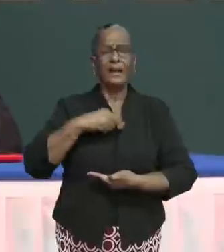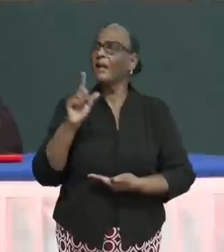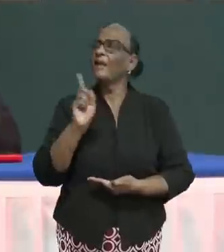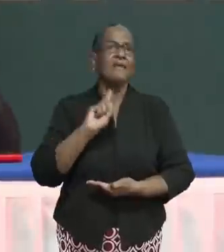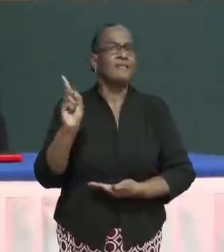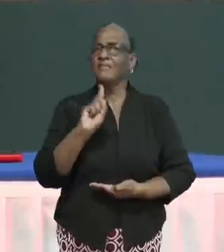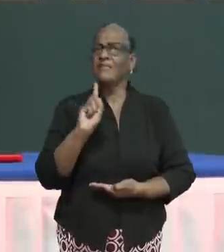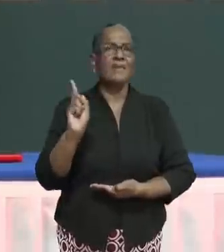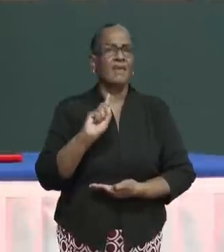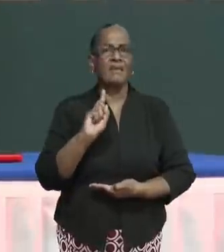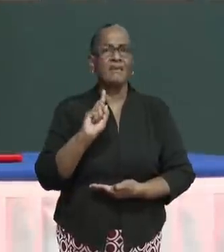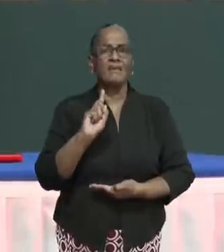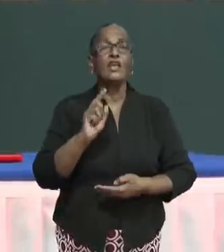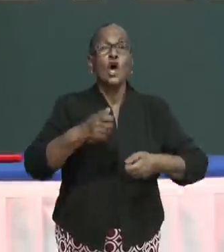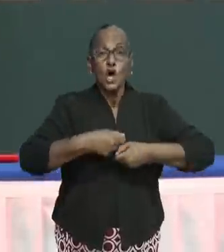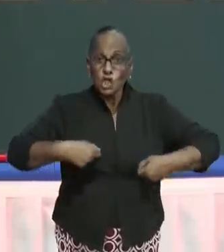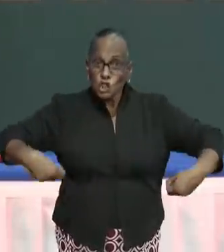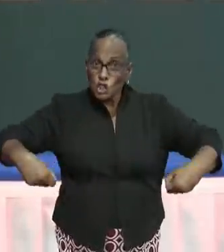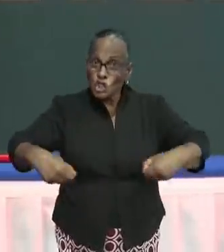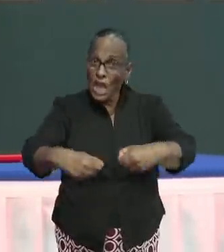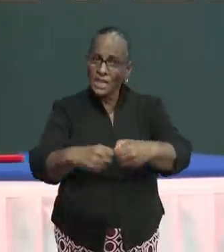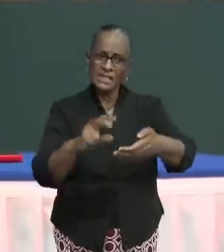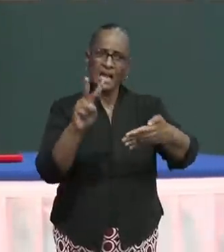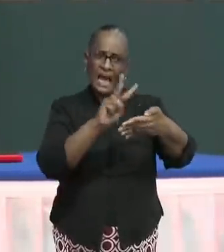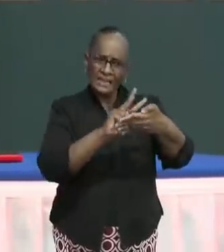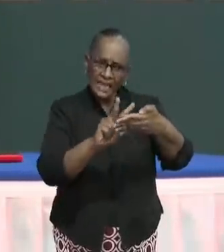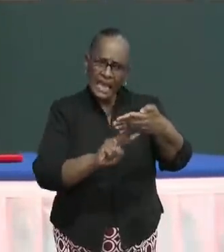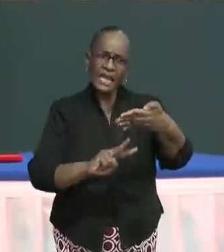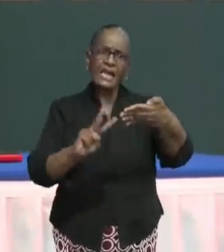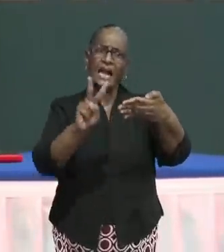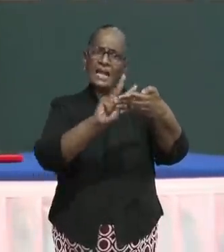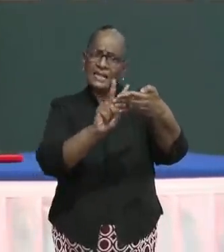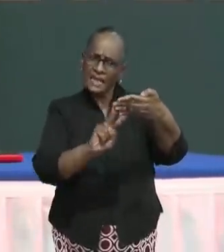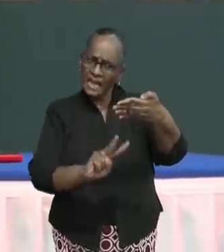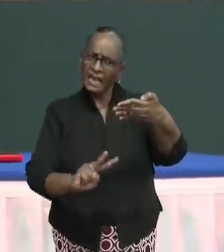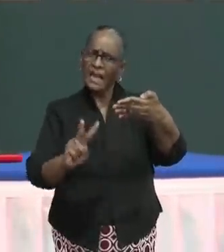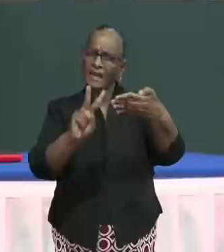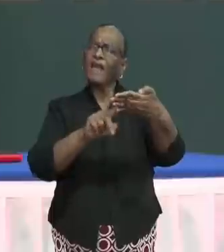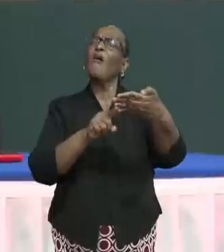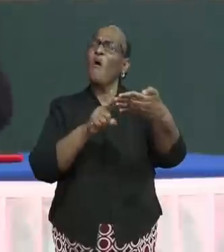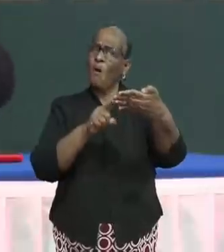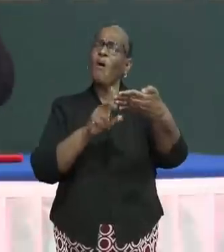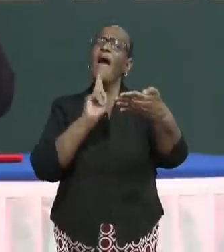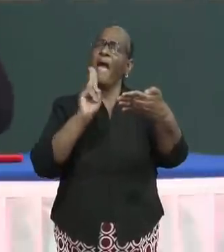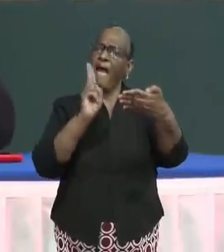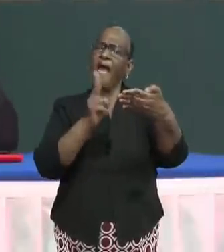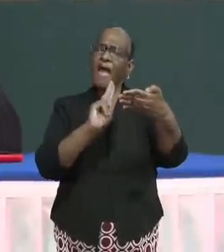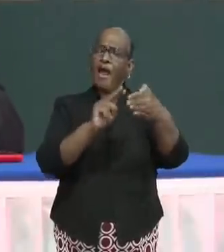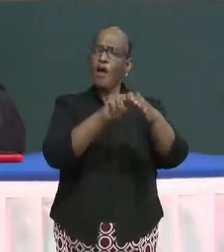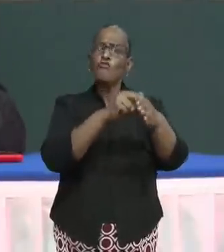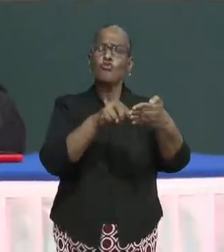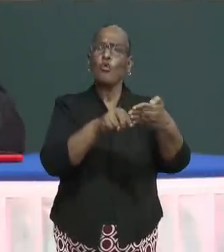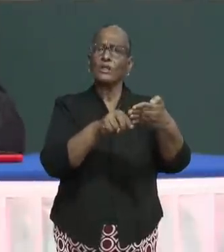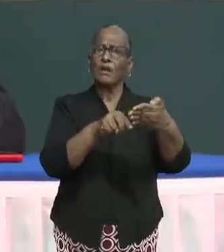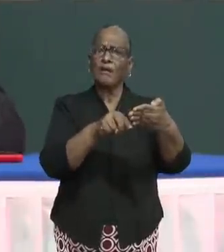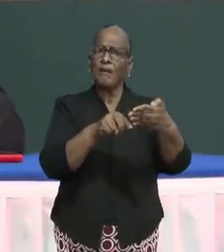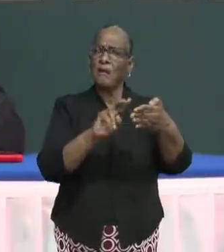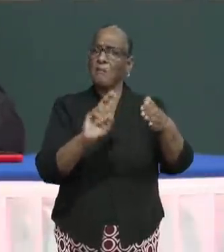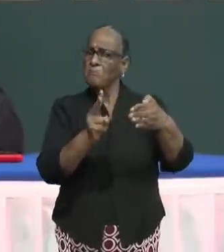dat dat dat dat automatisch dat ik kon registreer dat je kis wan pakket